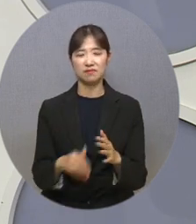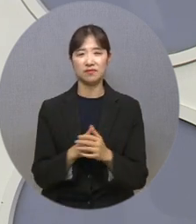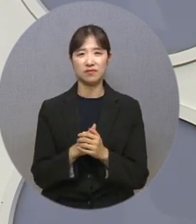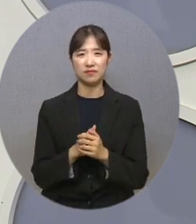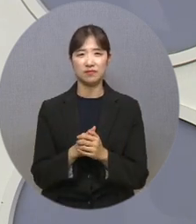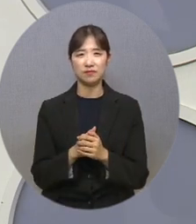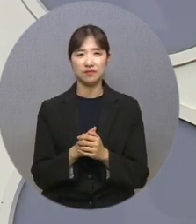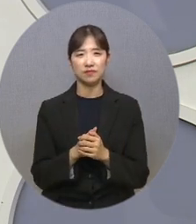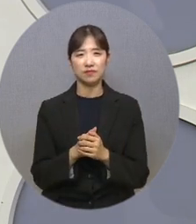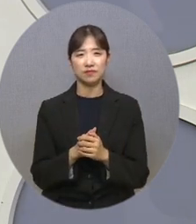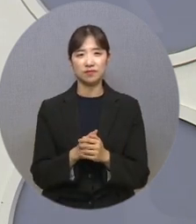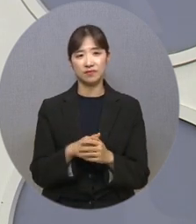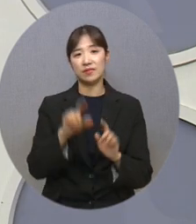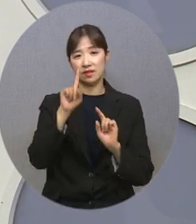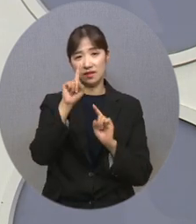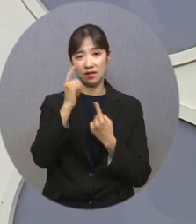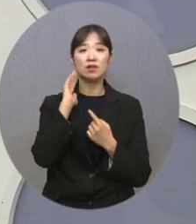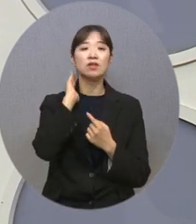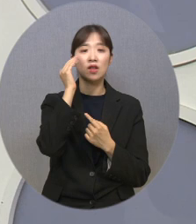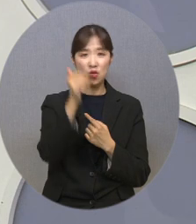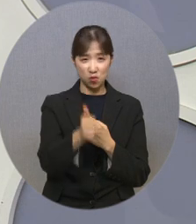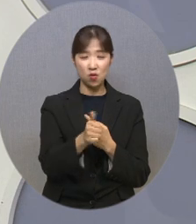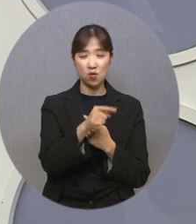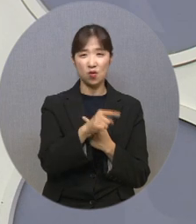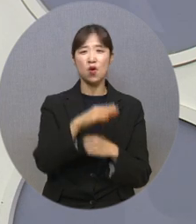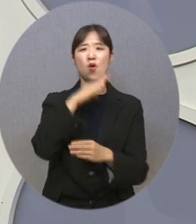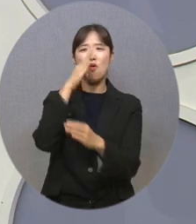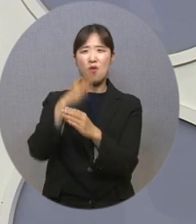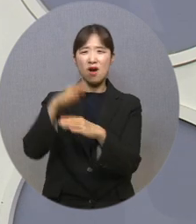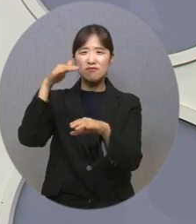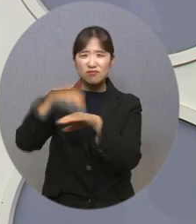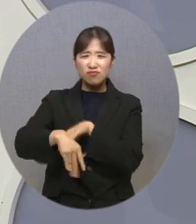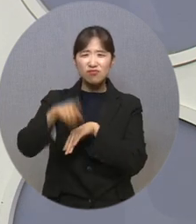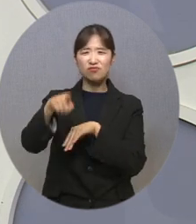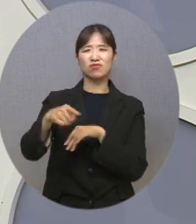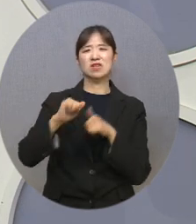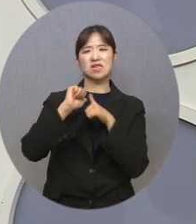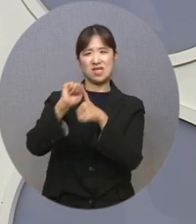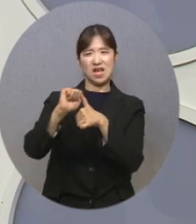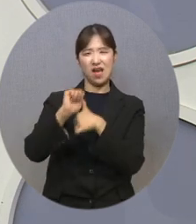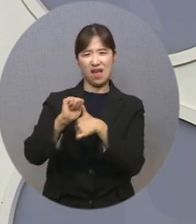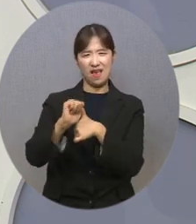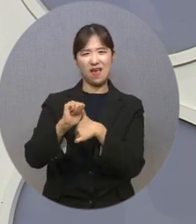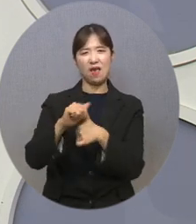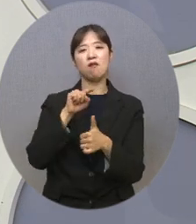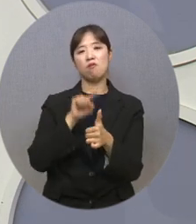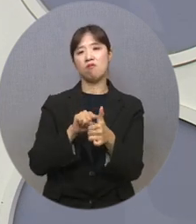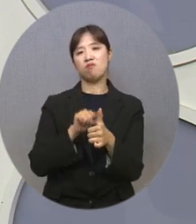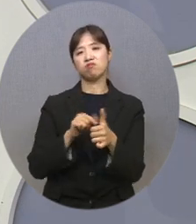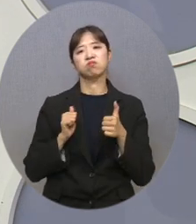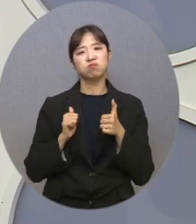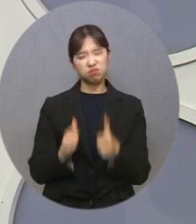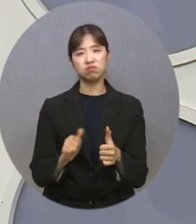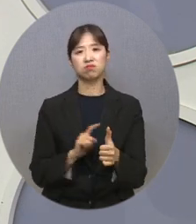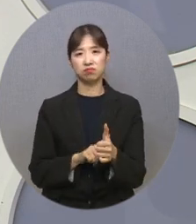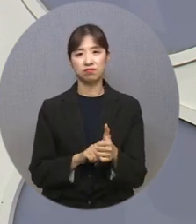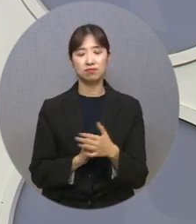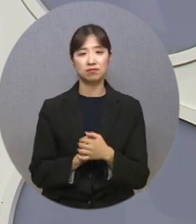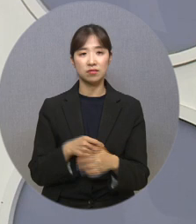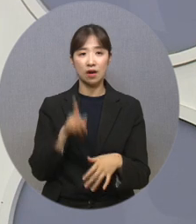문제인데요. 이승만 대통령이 공산주의와 싸웠던 그런 최전선 인물이었거든요.